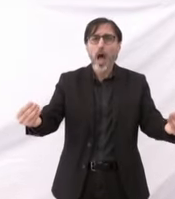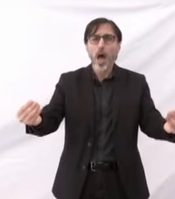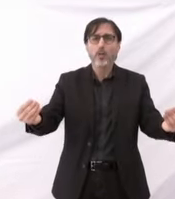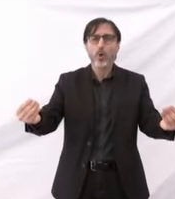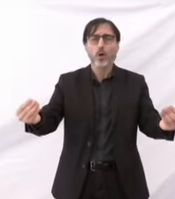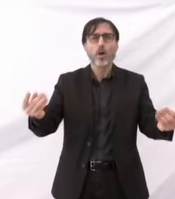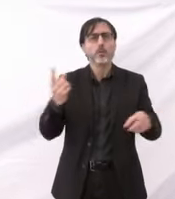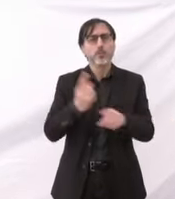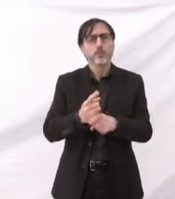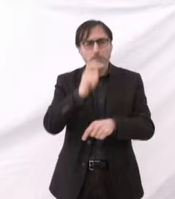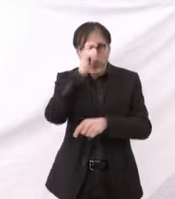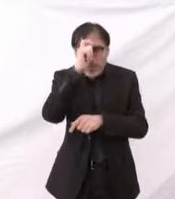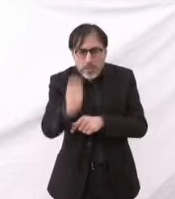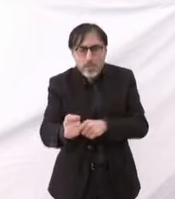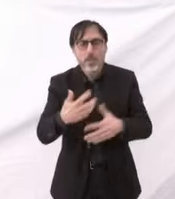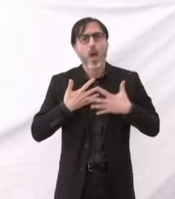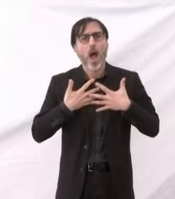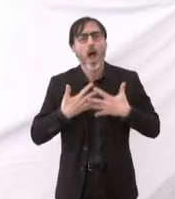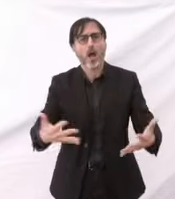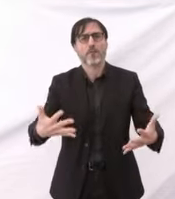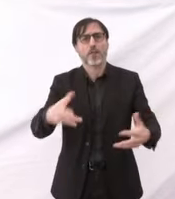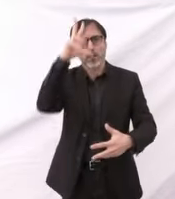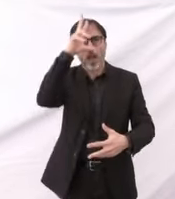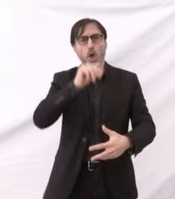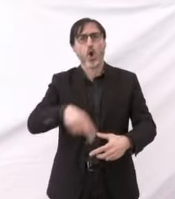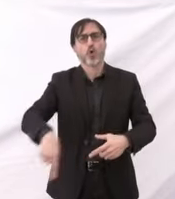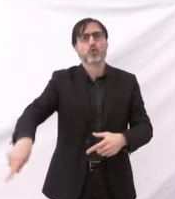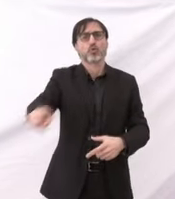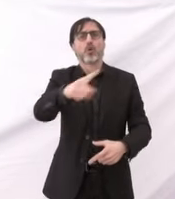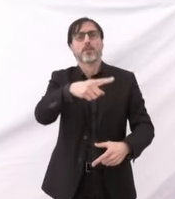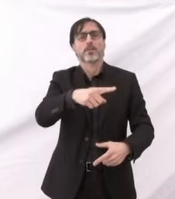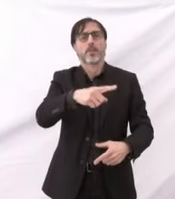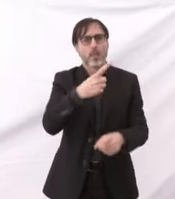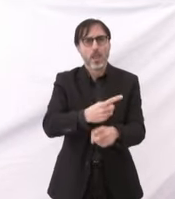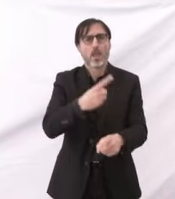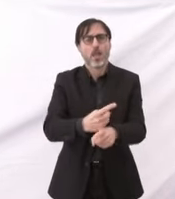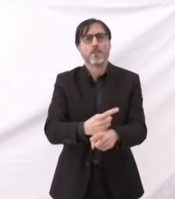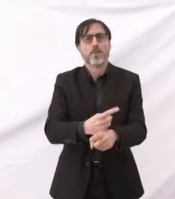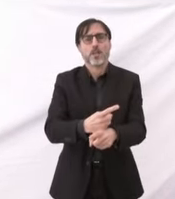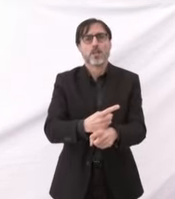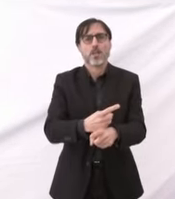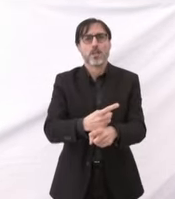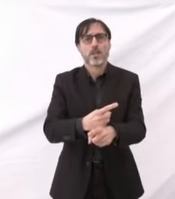cui va stima, affetto e riconoscenza.